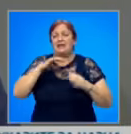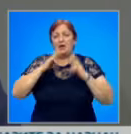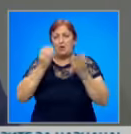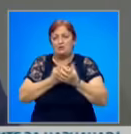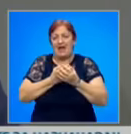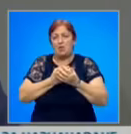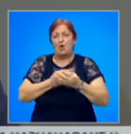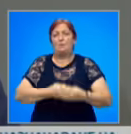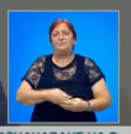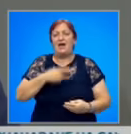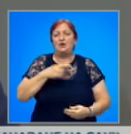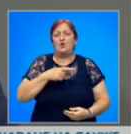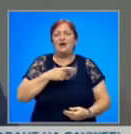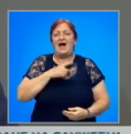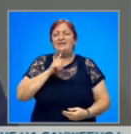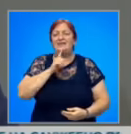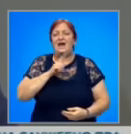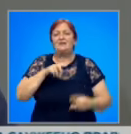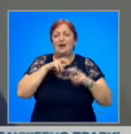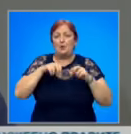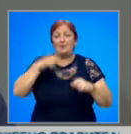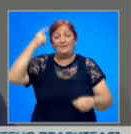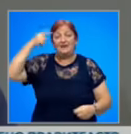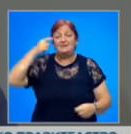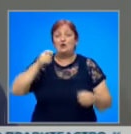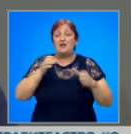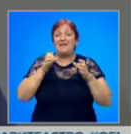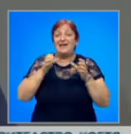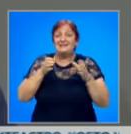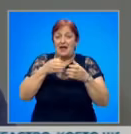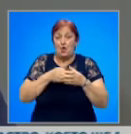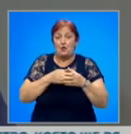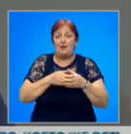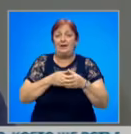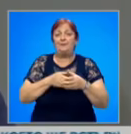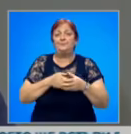Стана леко нарицателно, но да спрем да проверяваме фризьорските салони.